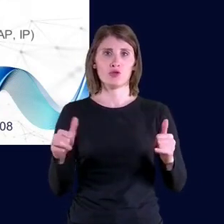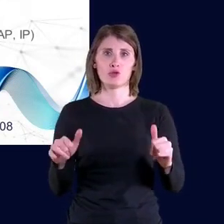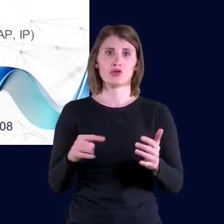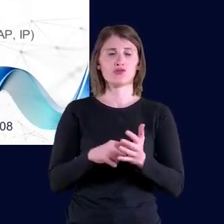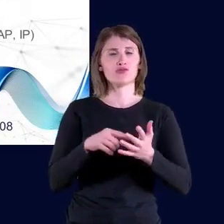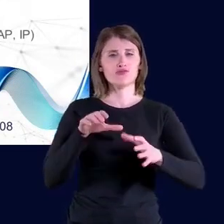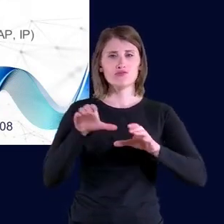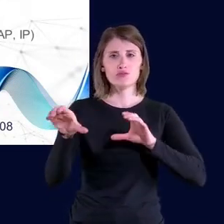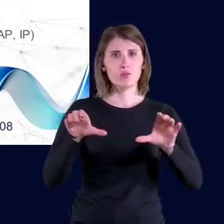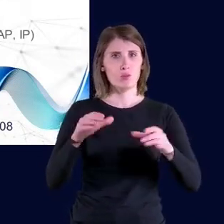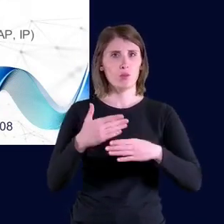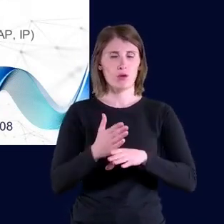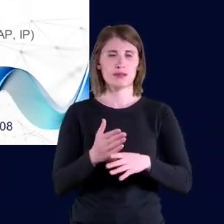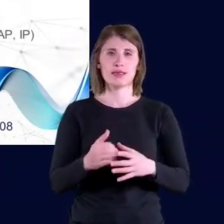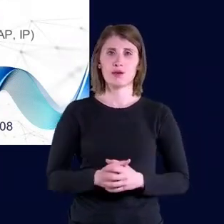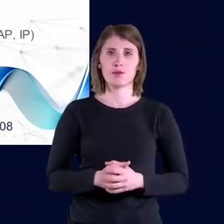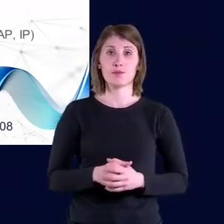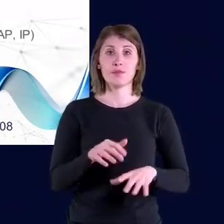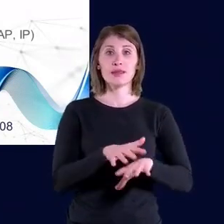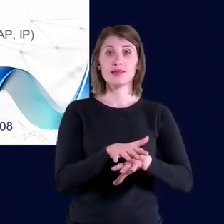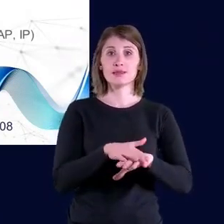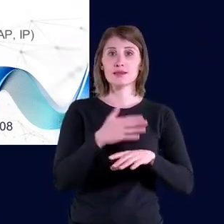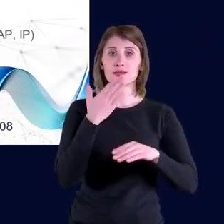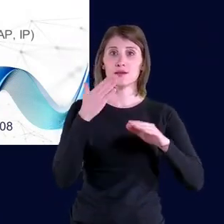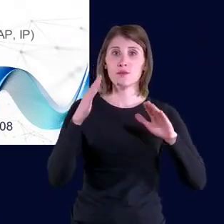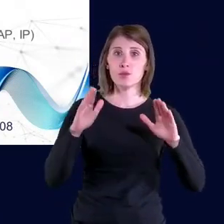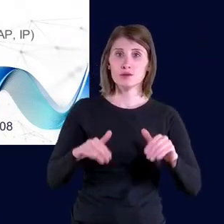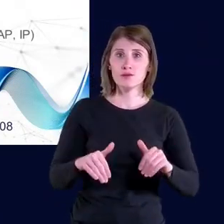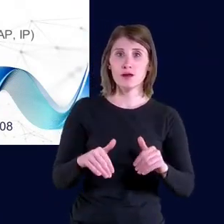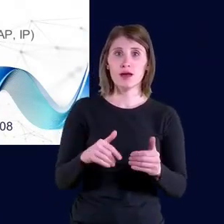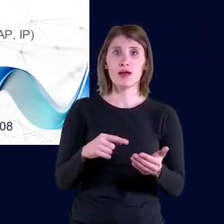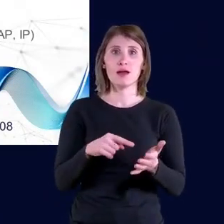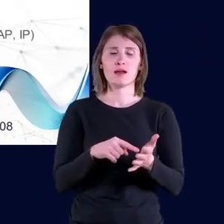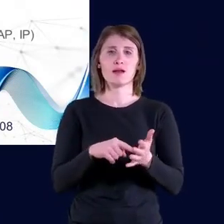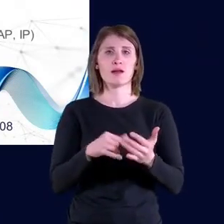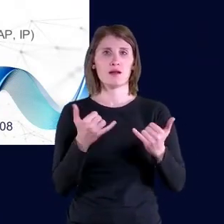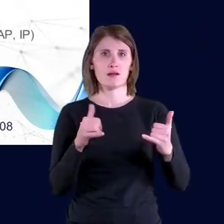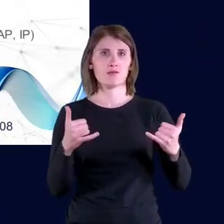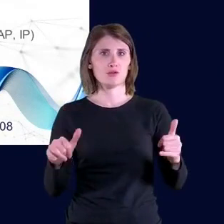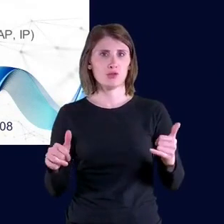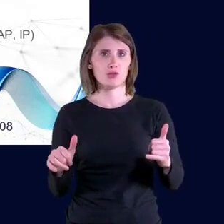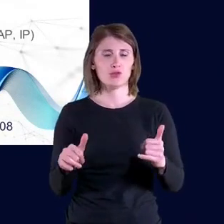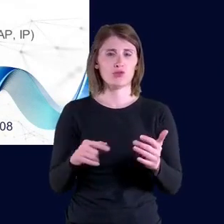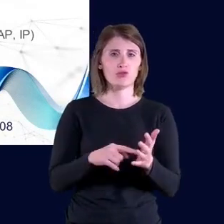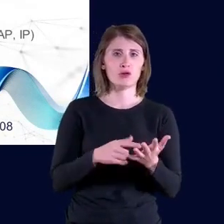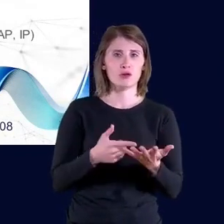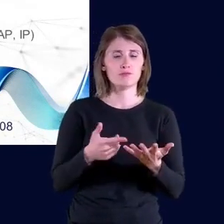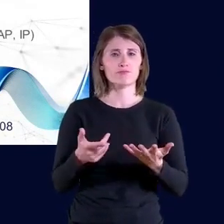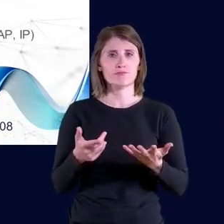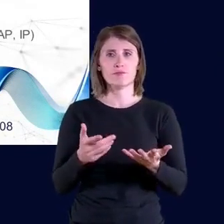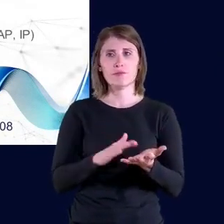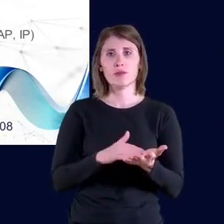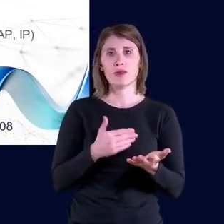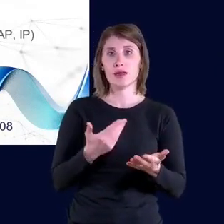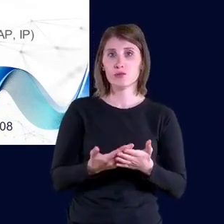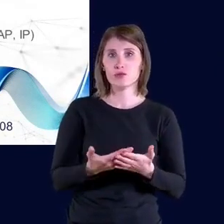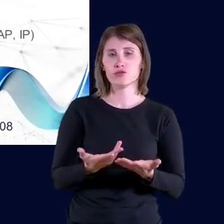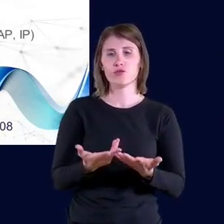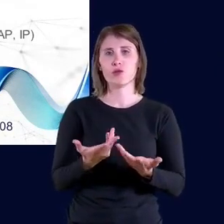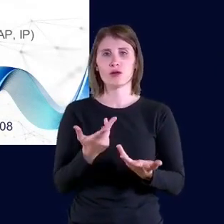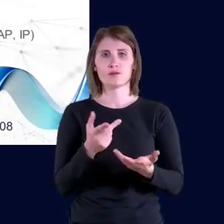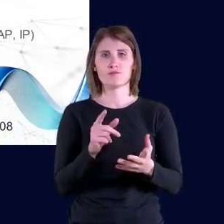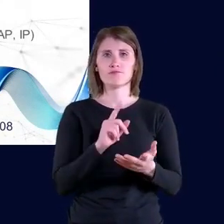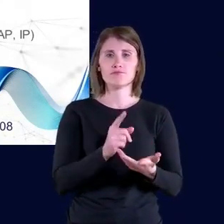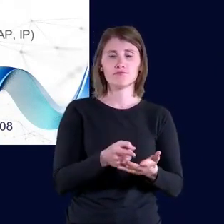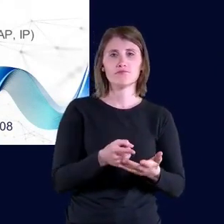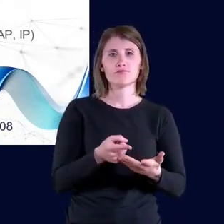wyszukiwania w system umożliwia zdefiniowanie powiązań między obiektami wykorzystując do tego celu kolekcję